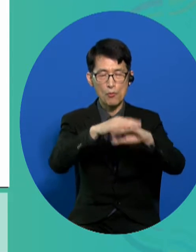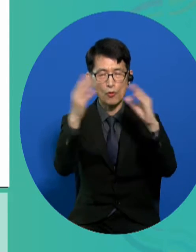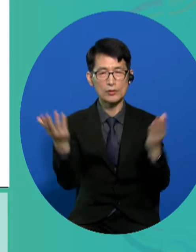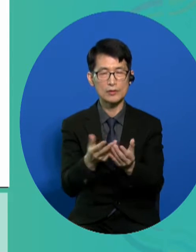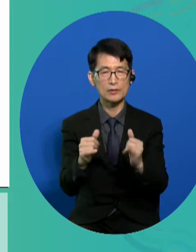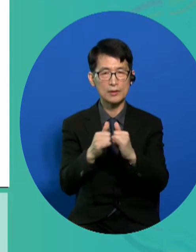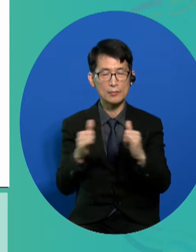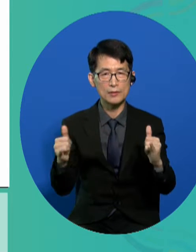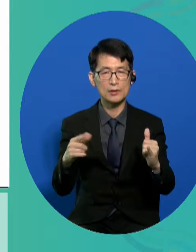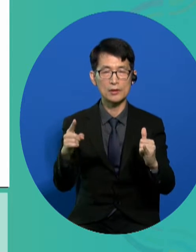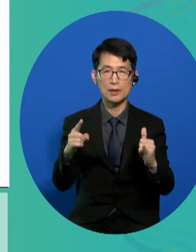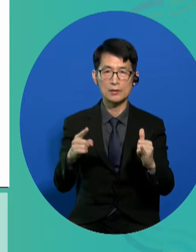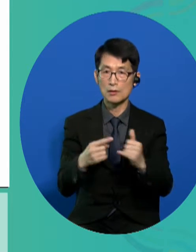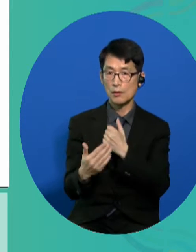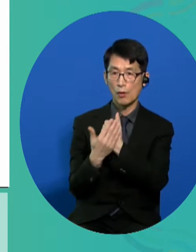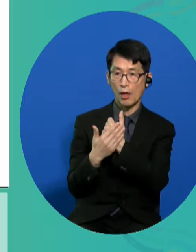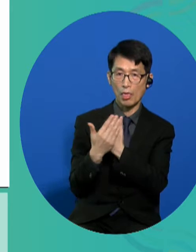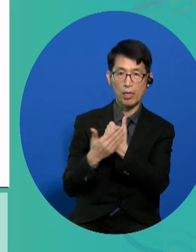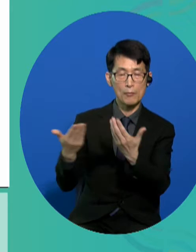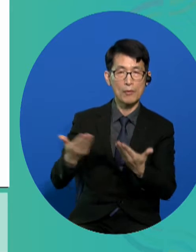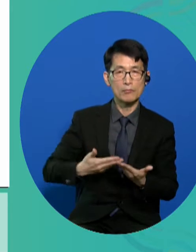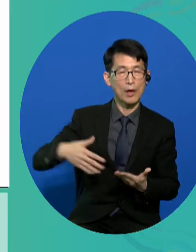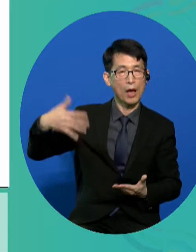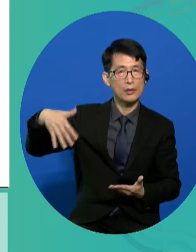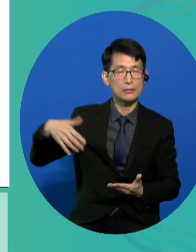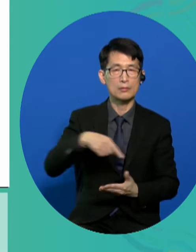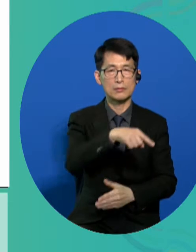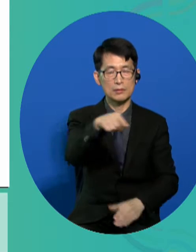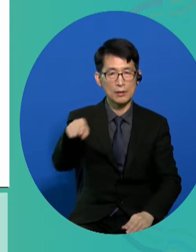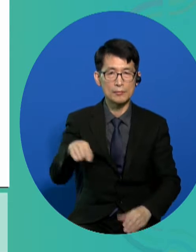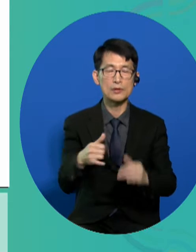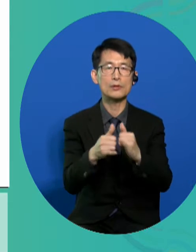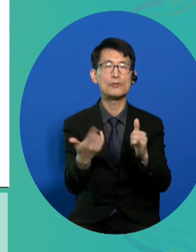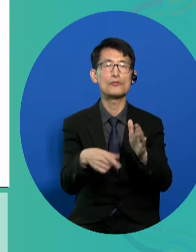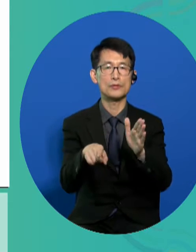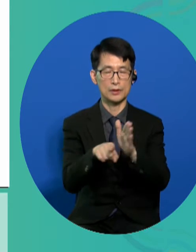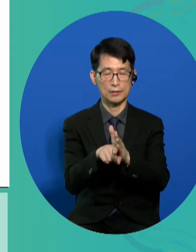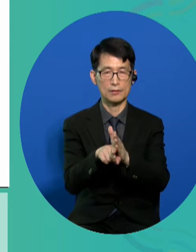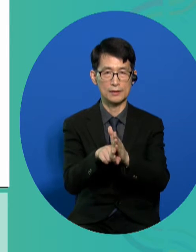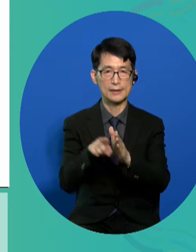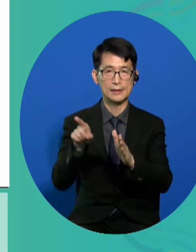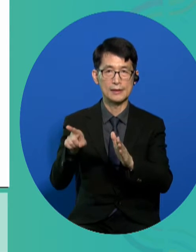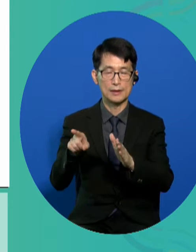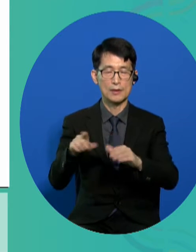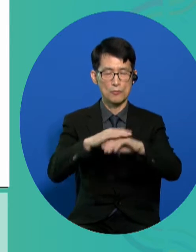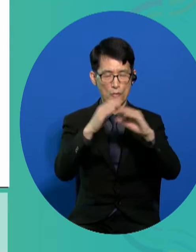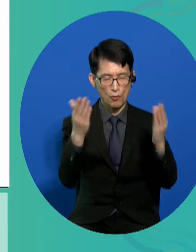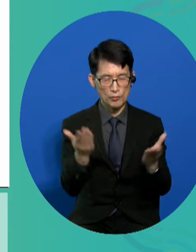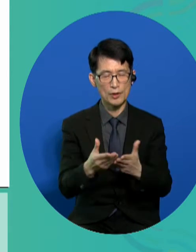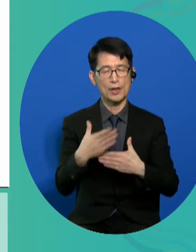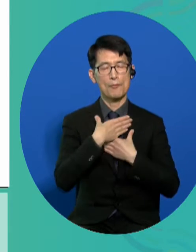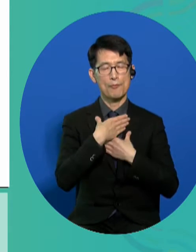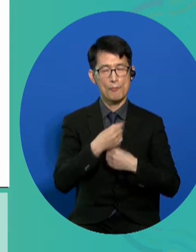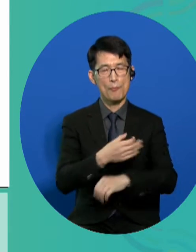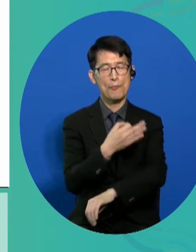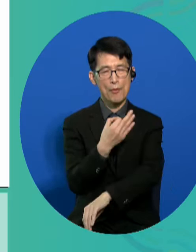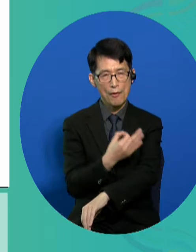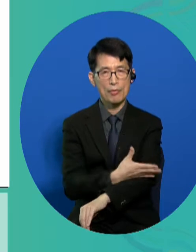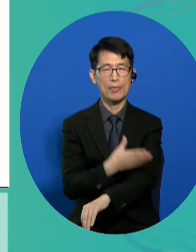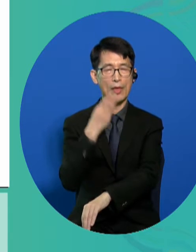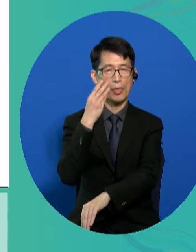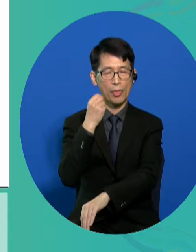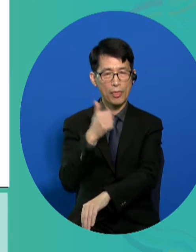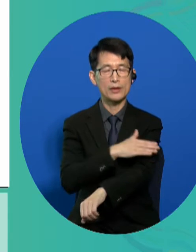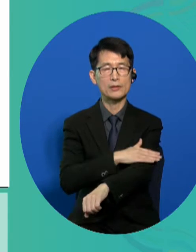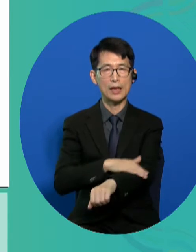있는 대전환이죠. 그러나 이 디지털 전환은 모든 사람에게 더 잘 작동되고 또 모든 사람들이 더 잘 누릴 수 있다고 생각합니다.